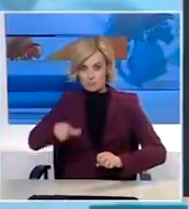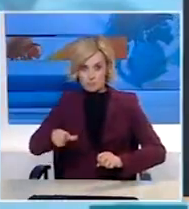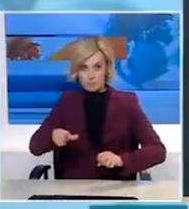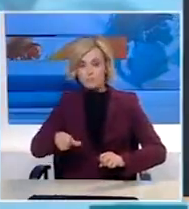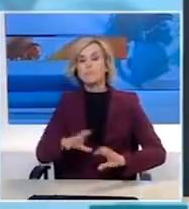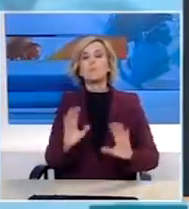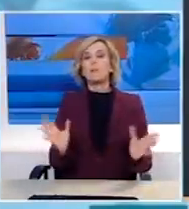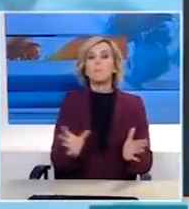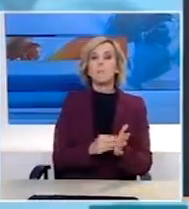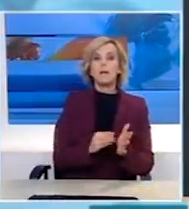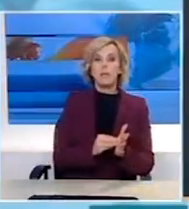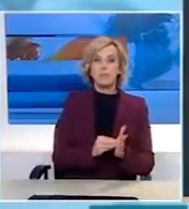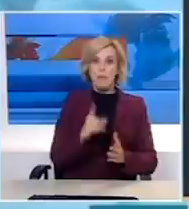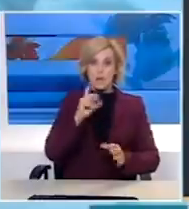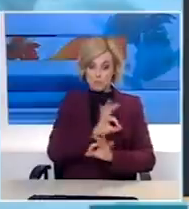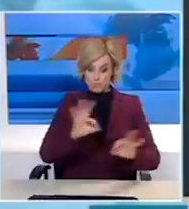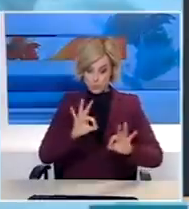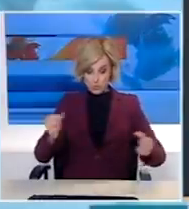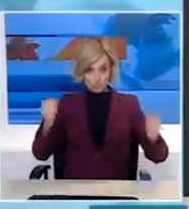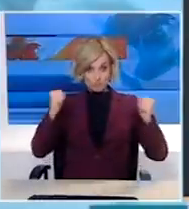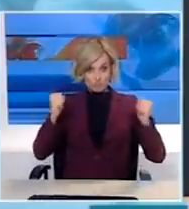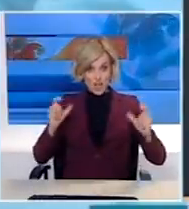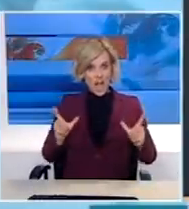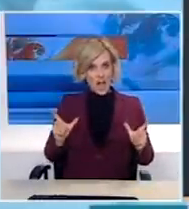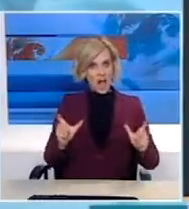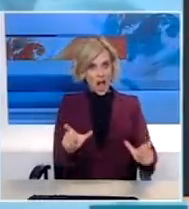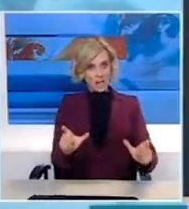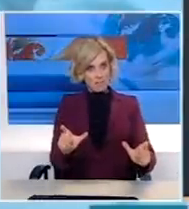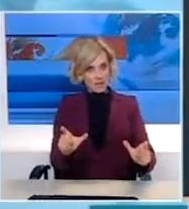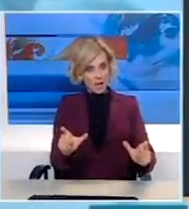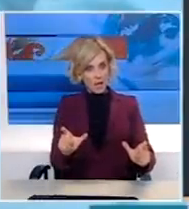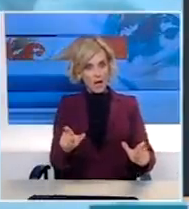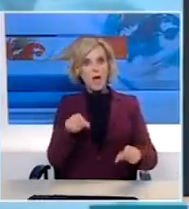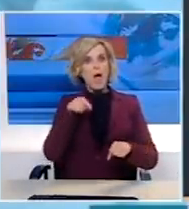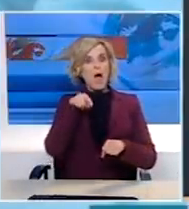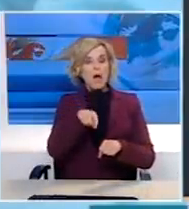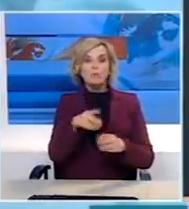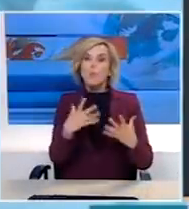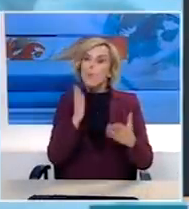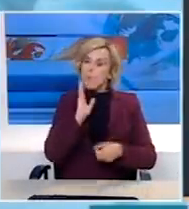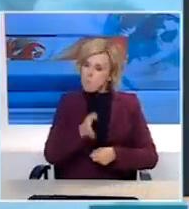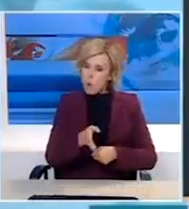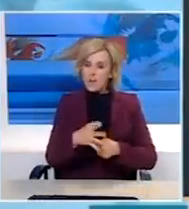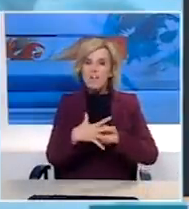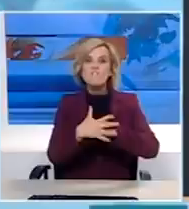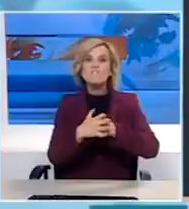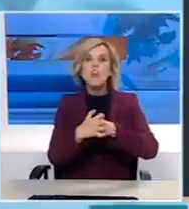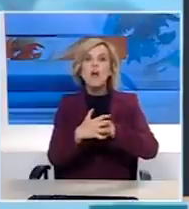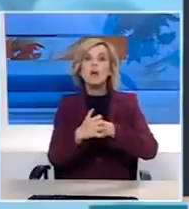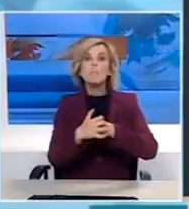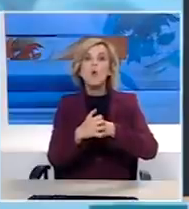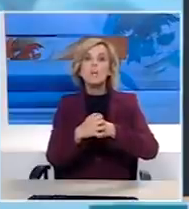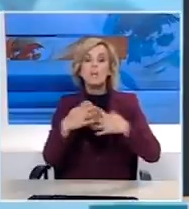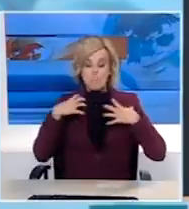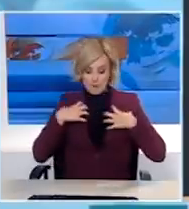αντιδραστικό ανοσοποιητικό σύστημα θα μπορούσε να οδηγήσει σε μια μαζική καταιγίδα φλεγμονής που κατακλείει τον πνεύμονα